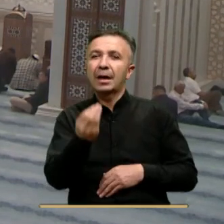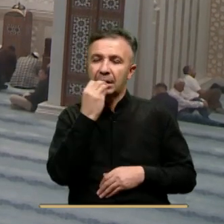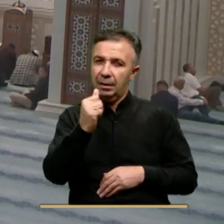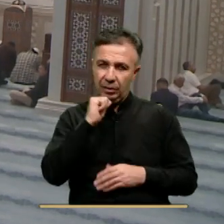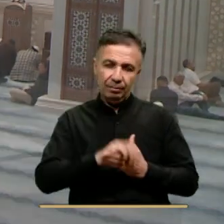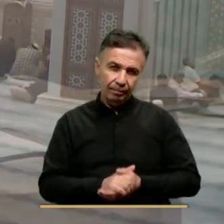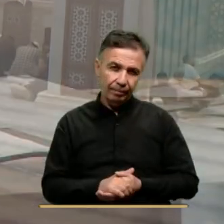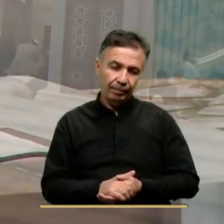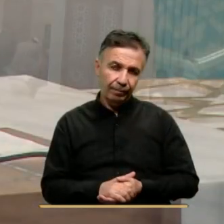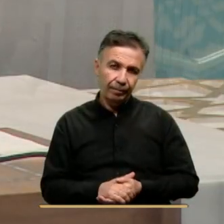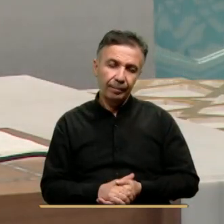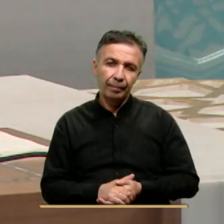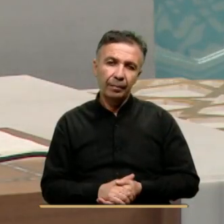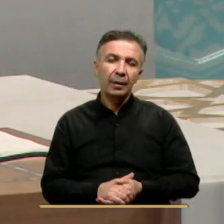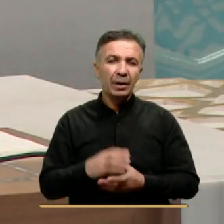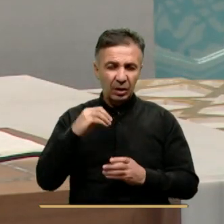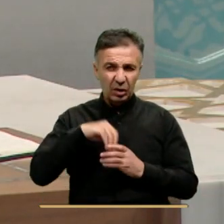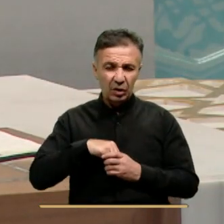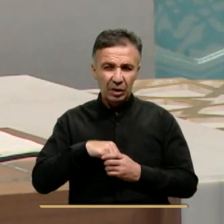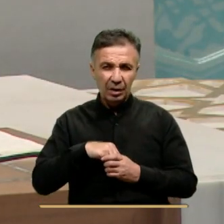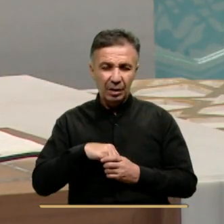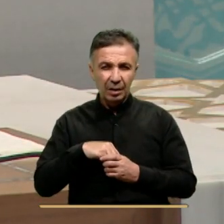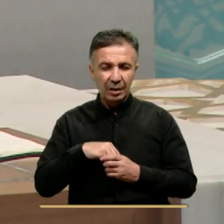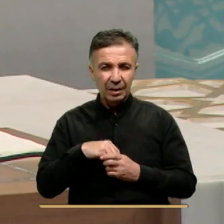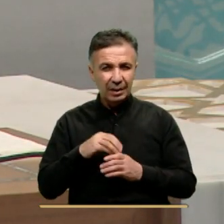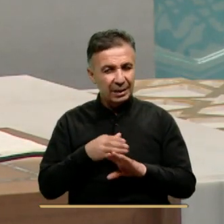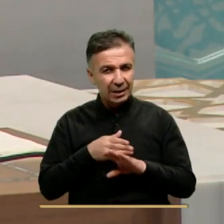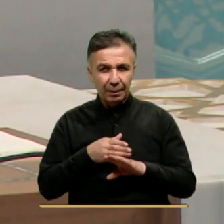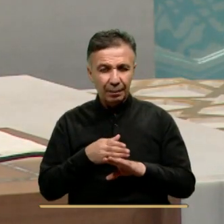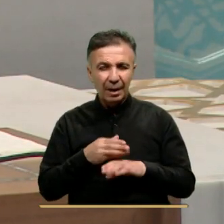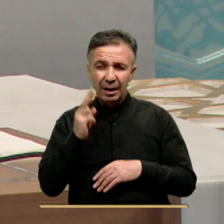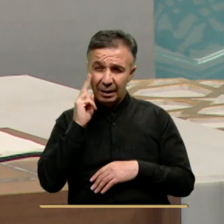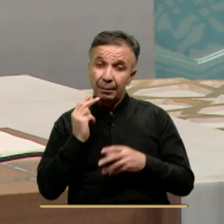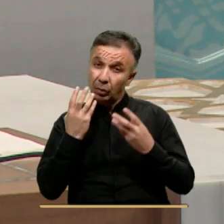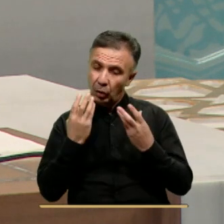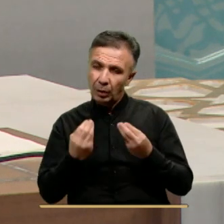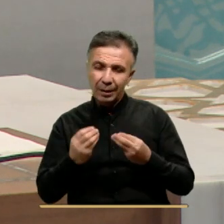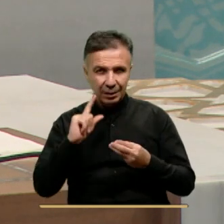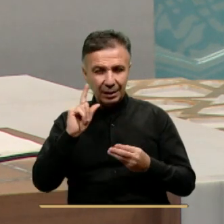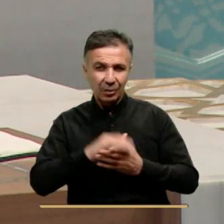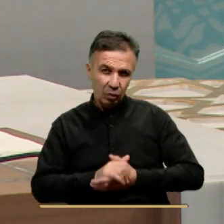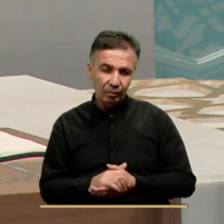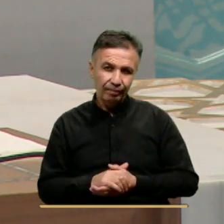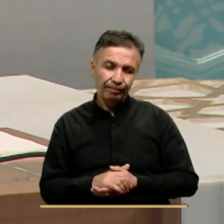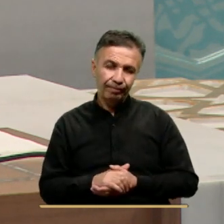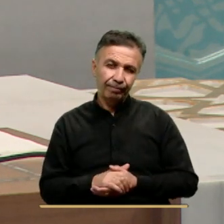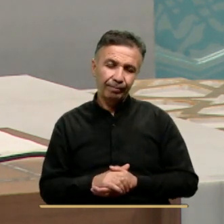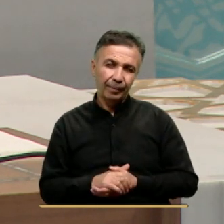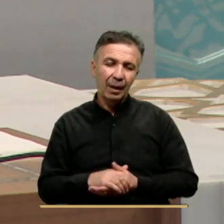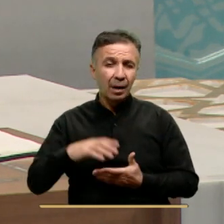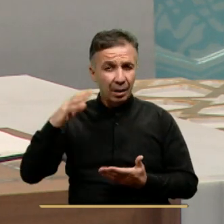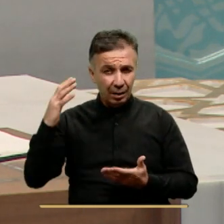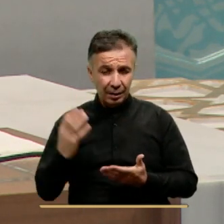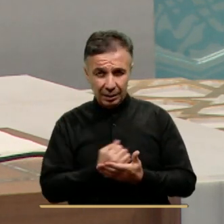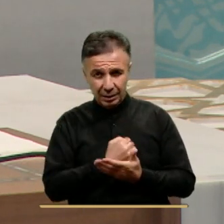yiyin mahiyeti özü niteliği itibariyle de temiz olması gerekiyor elde